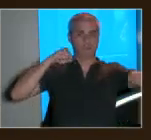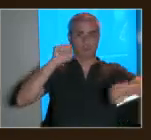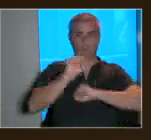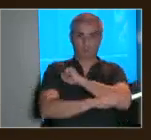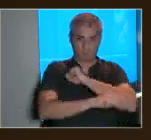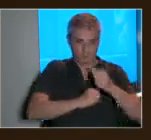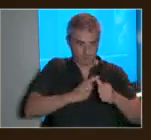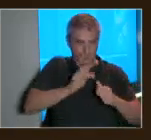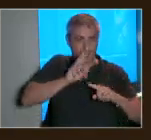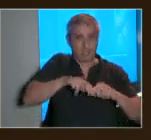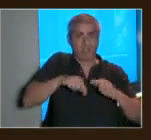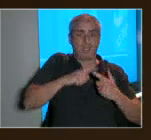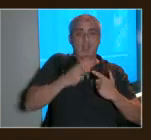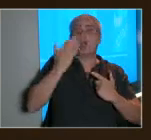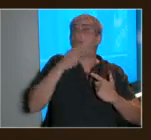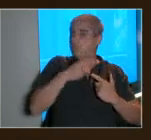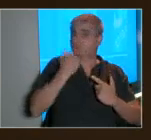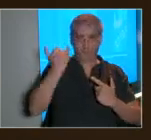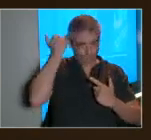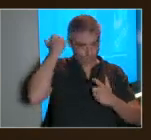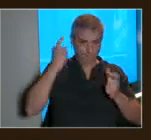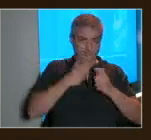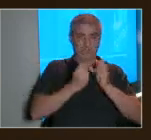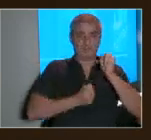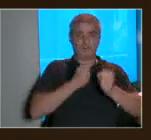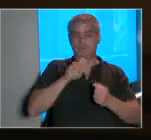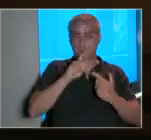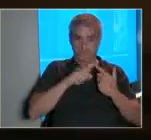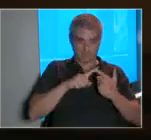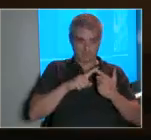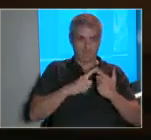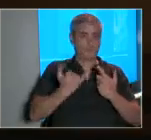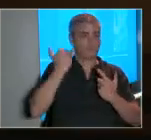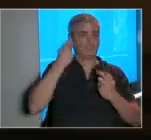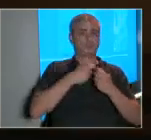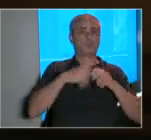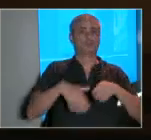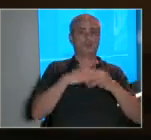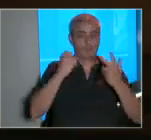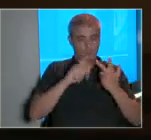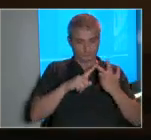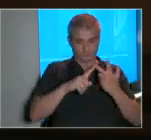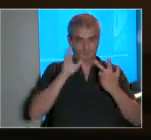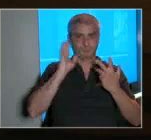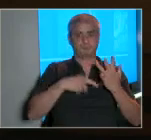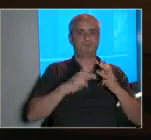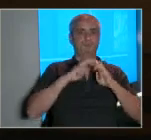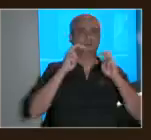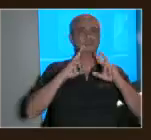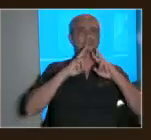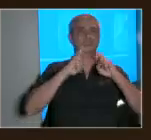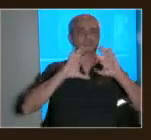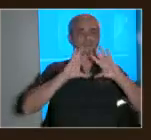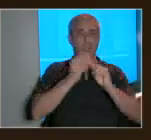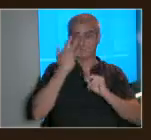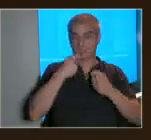הסטודנטים. לאחר מכן, כיהן בין השאר כמזכיר סיעת מרץ בכנסת, מזכ"ל תנועת שלום עכשיו, ומנהל עמותת עיר שלם.